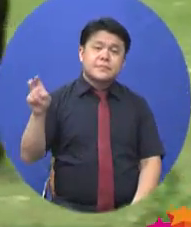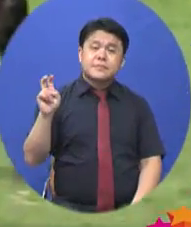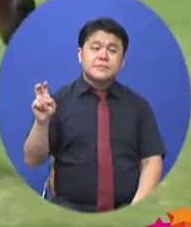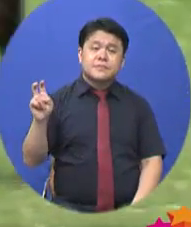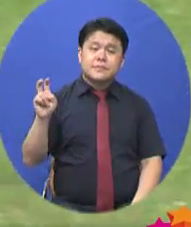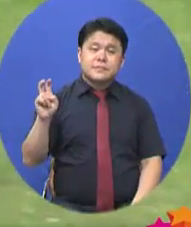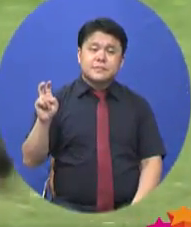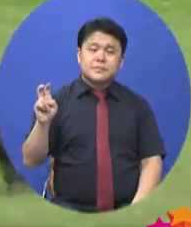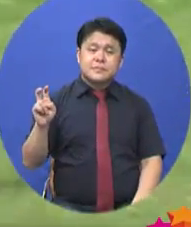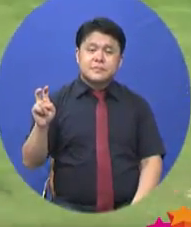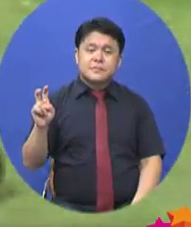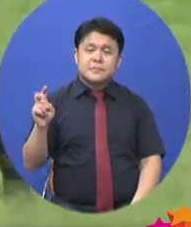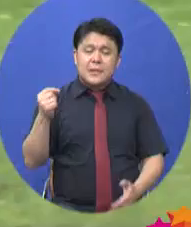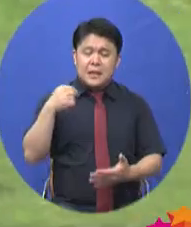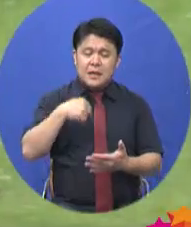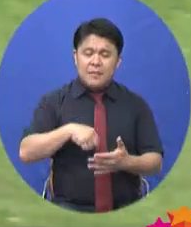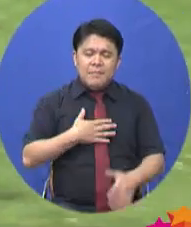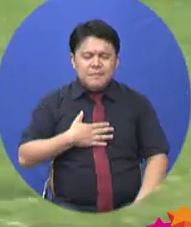참았던